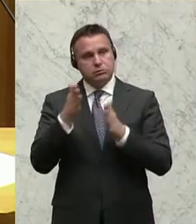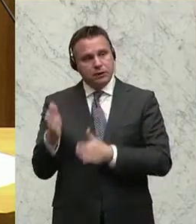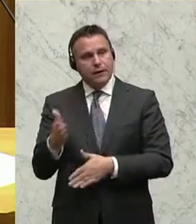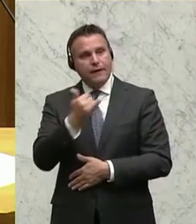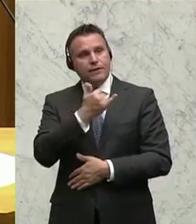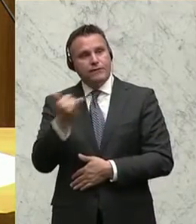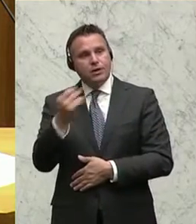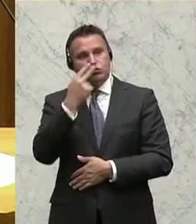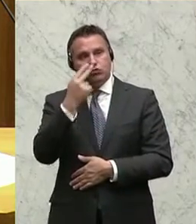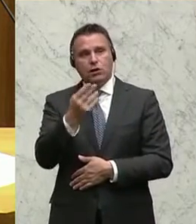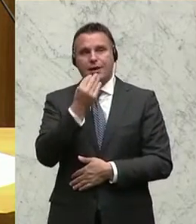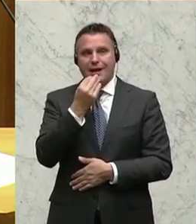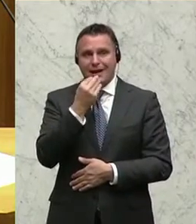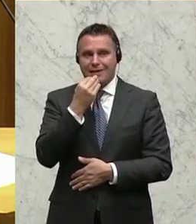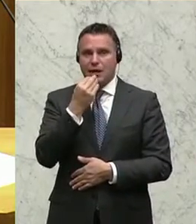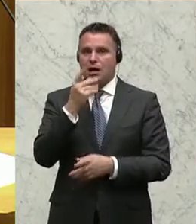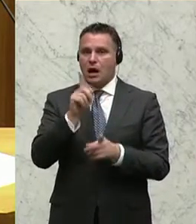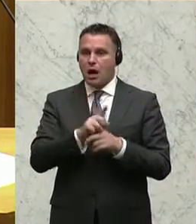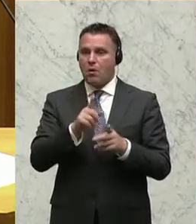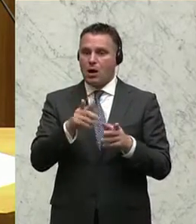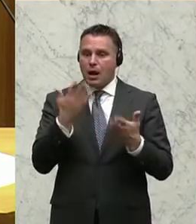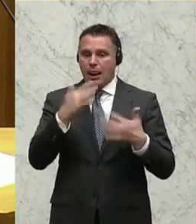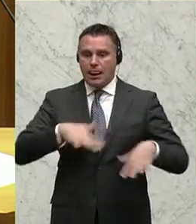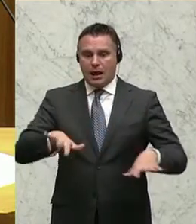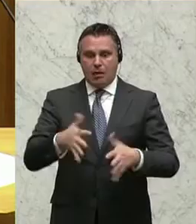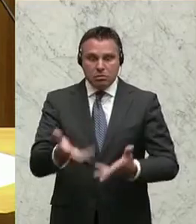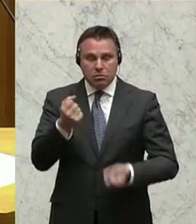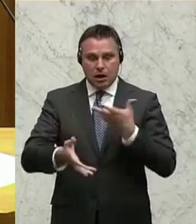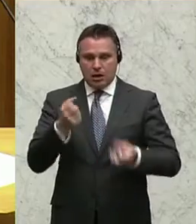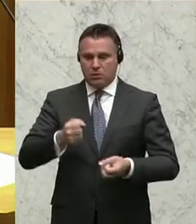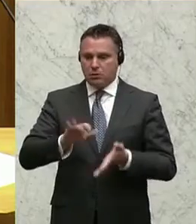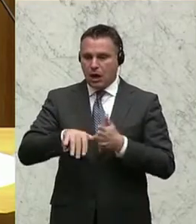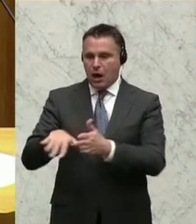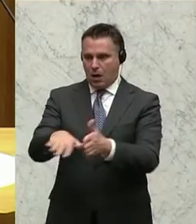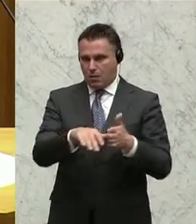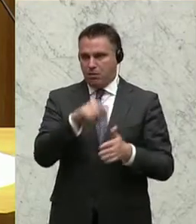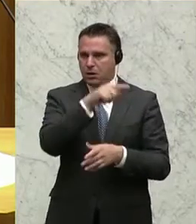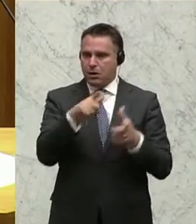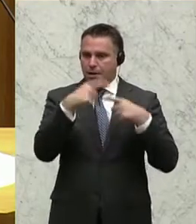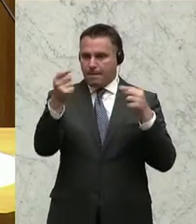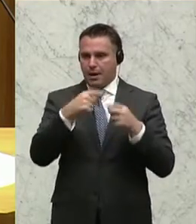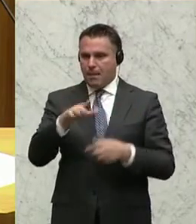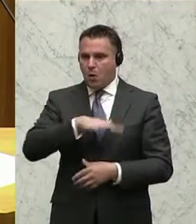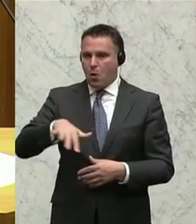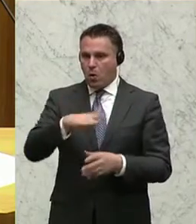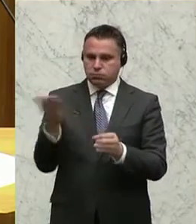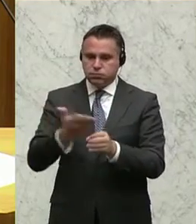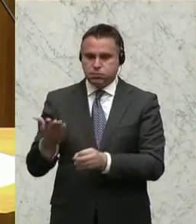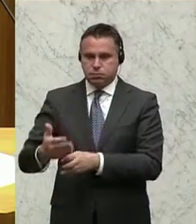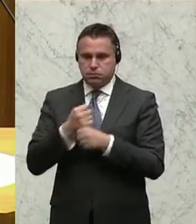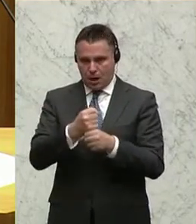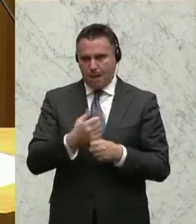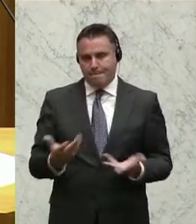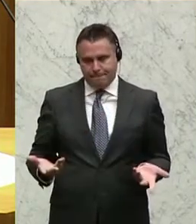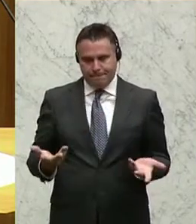wie es um die Ernährung und beziehungsweise des Ausraubens des Landes besteht, in der diese Rodungen stattfinden.